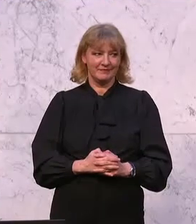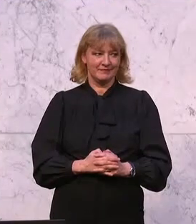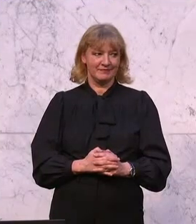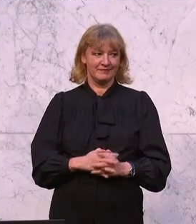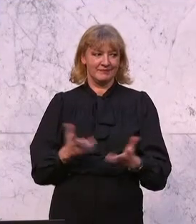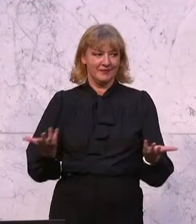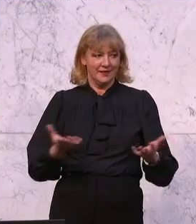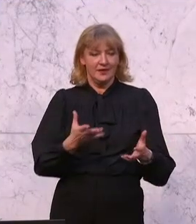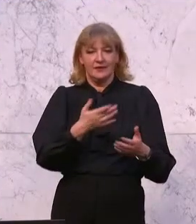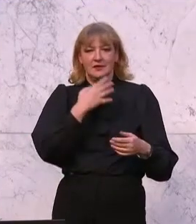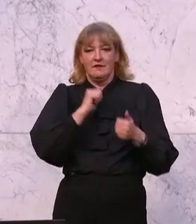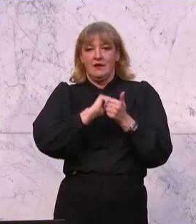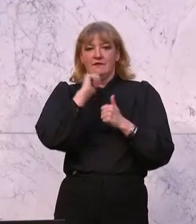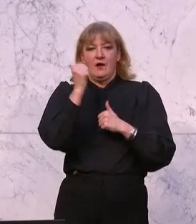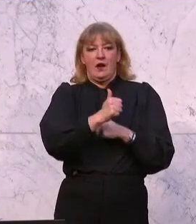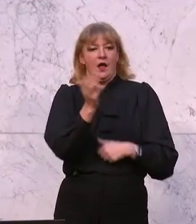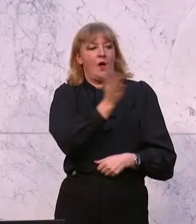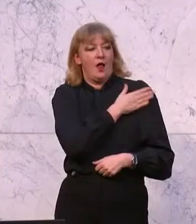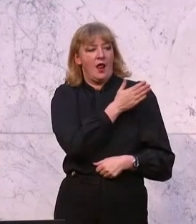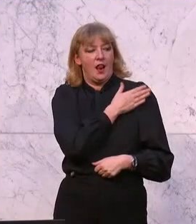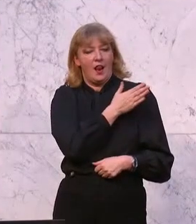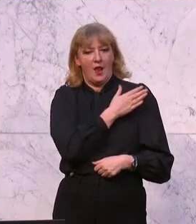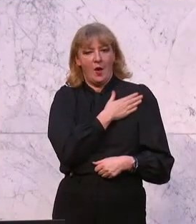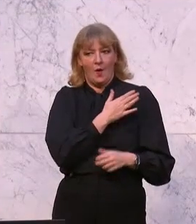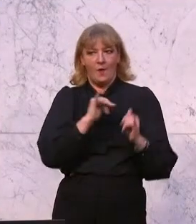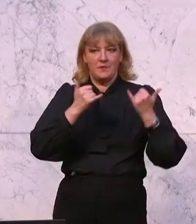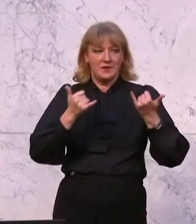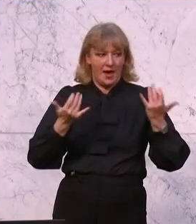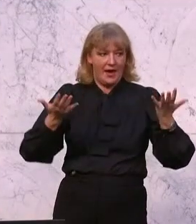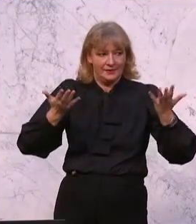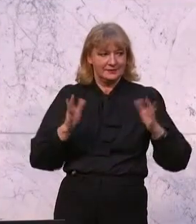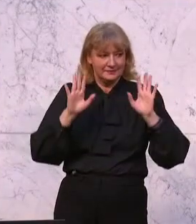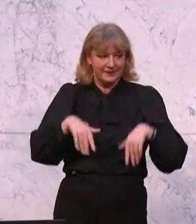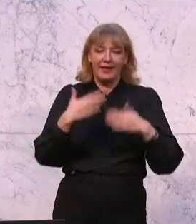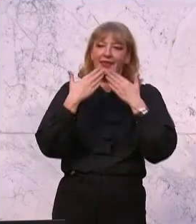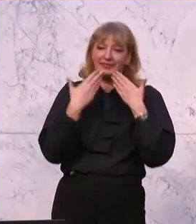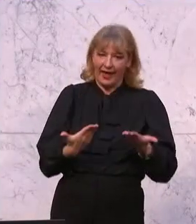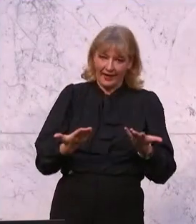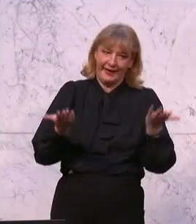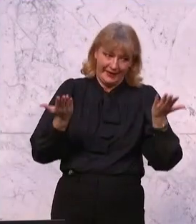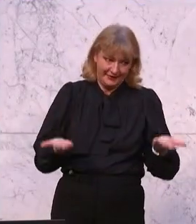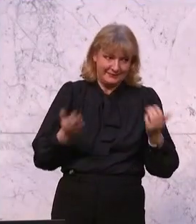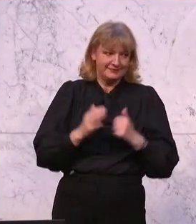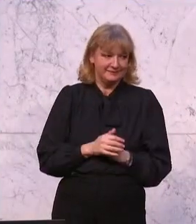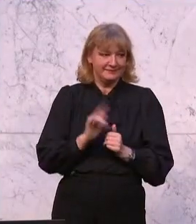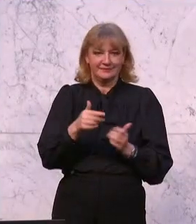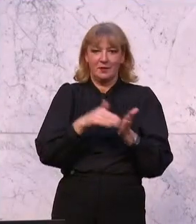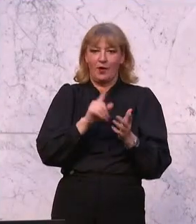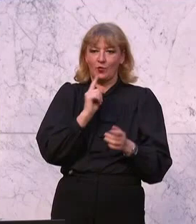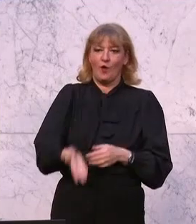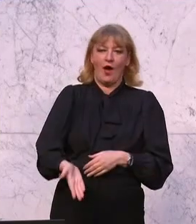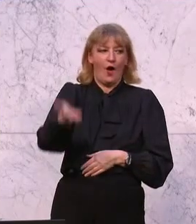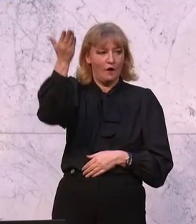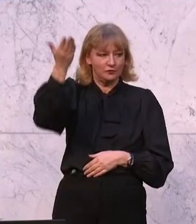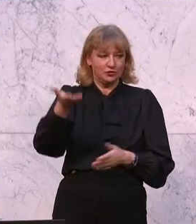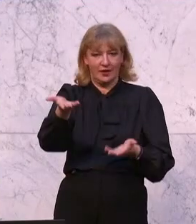So viel Vorschusslob, bevor ich mit meiner Rede beginne, das hört mich schon. Also danke dafür. Sie brauchen nur aufstehen, da kommen schon